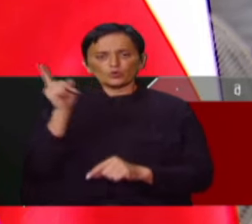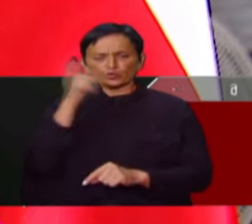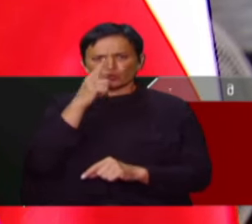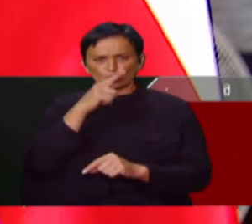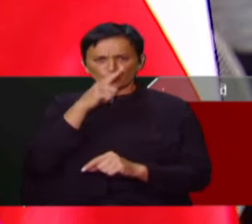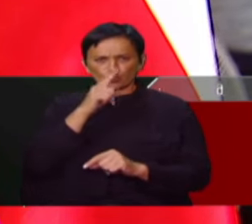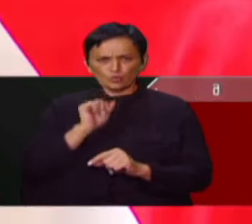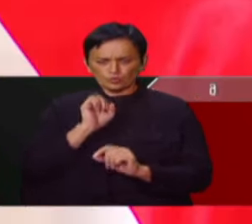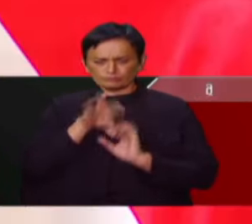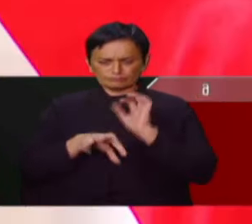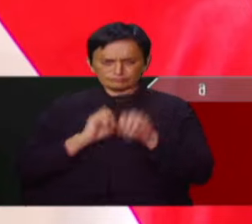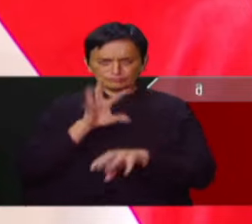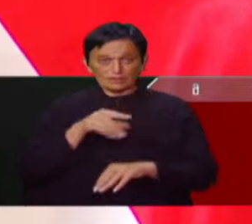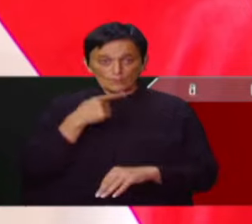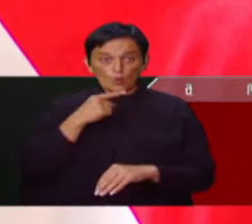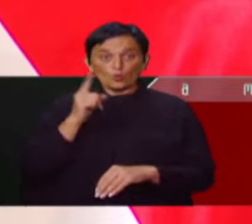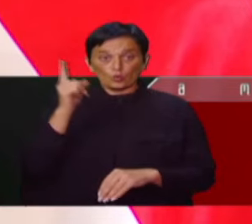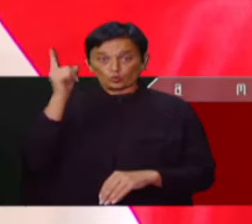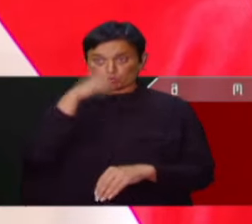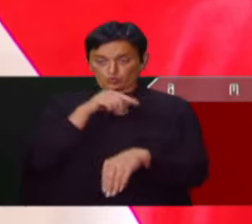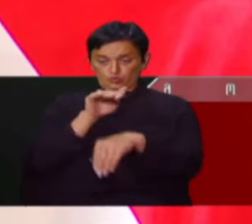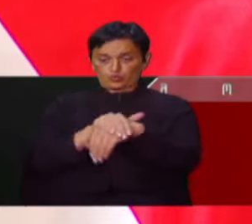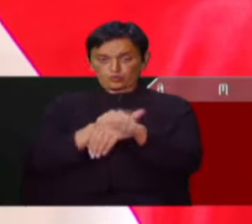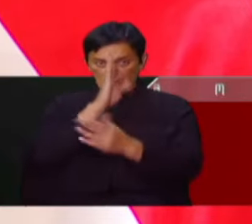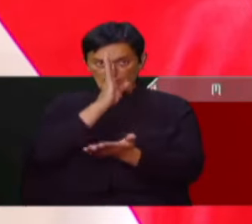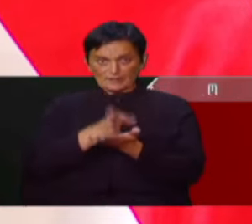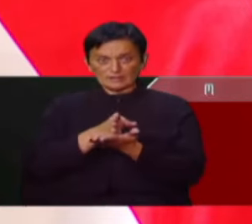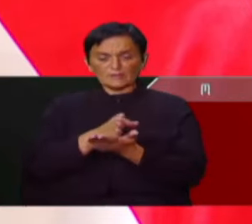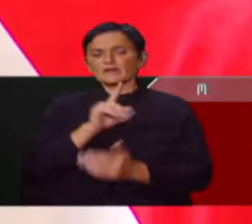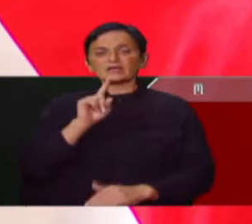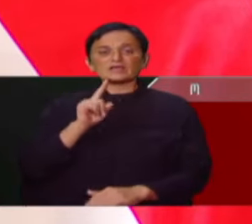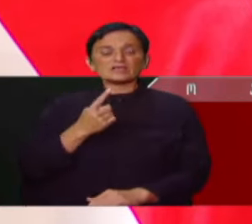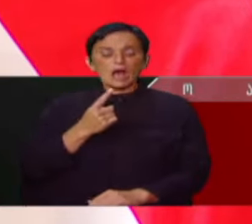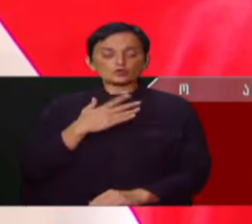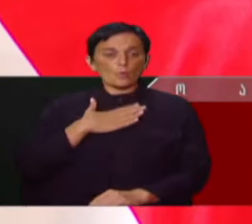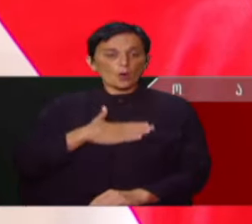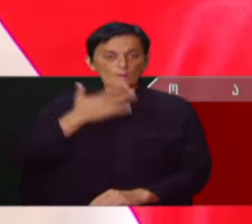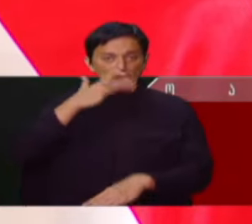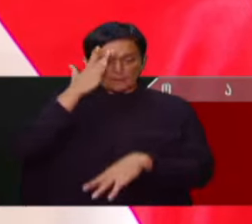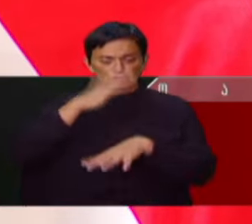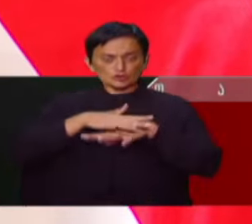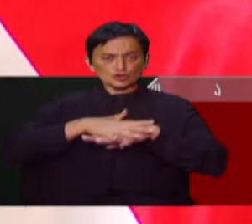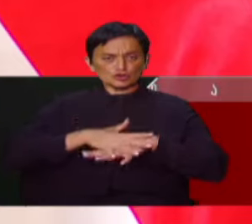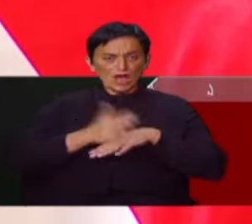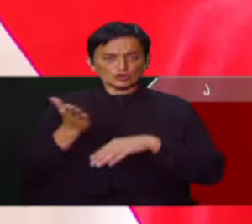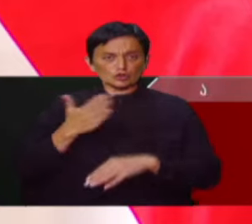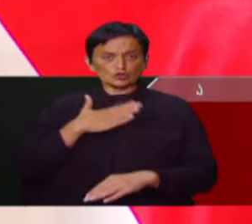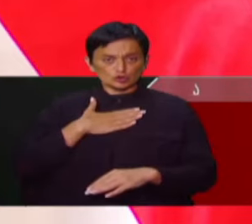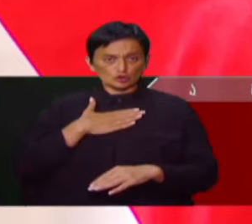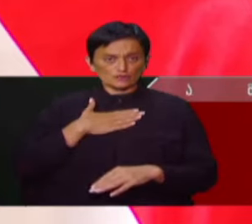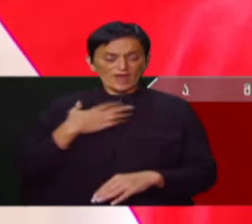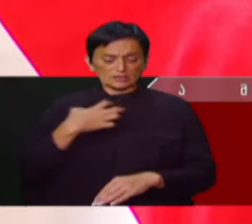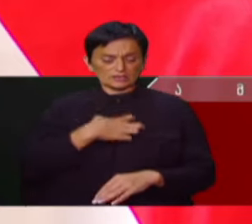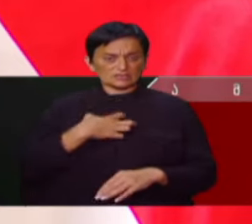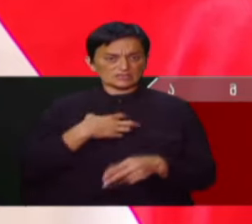ტყუილების კორიანტელს აყენებს. ტყუილში ამხილეს პირდაპირ ხო ეხლა რატომ უნდა სიამოვნებდეს ამერიკის შეერთებულ შტატებს ჩვენ სტრატეგიულ